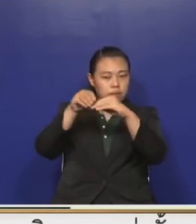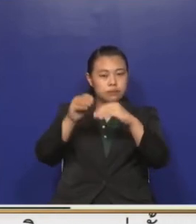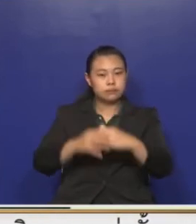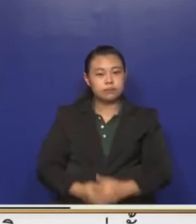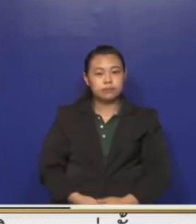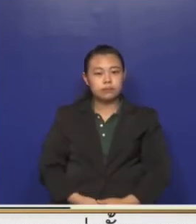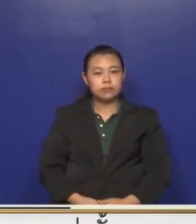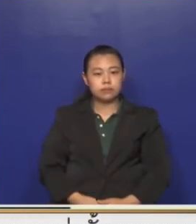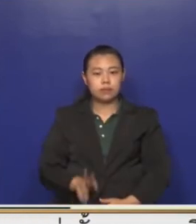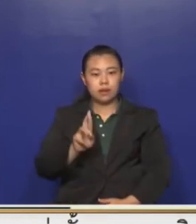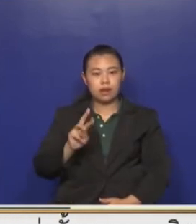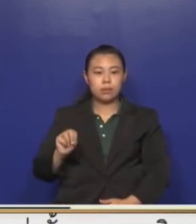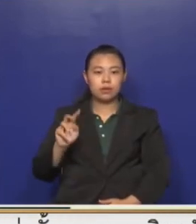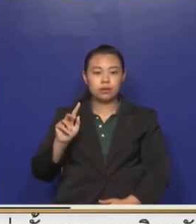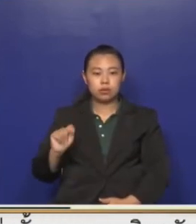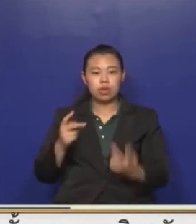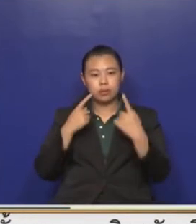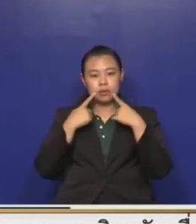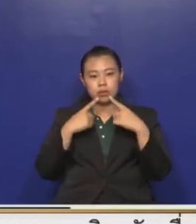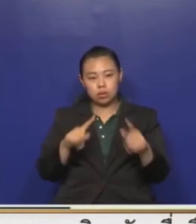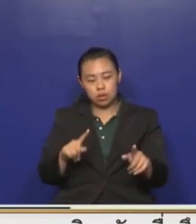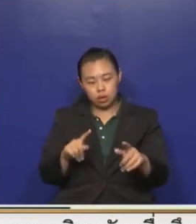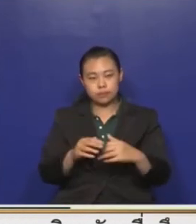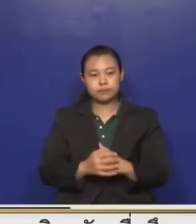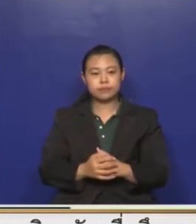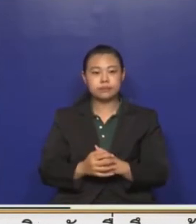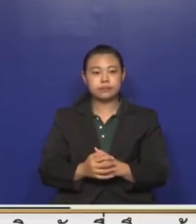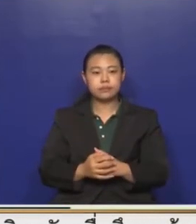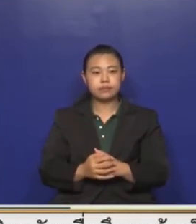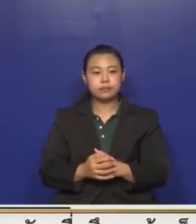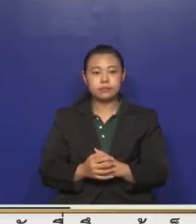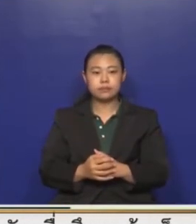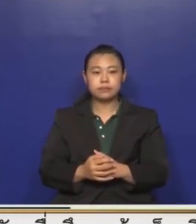เพราฉะนั้น ที่ ทันำISTRI ถ มา ตอบถม ทาน ไ shallว่า